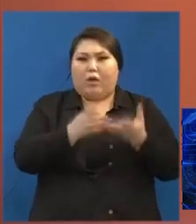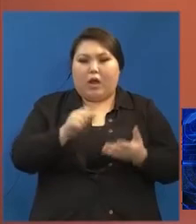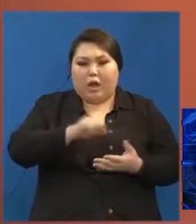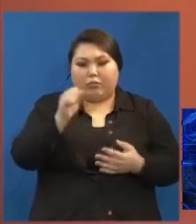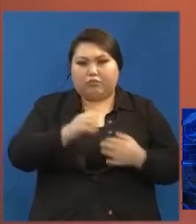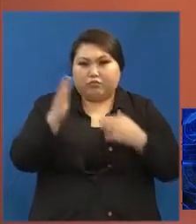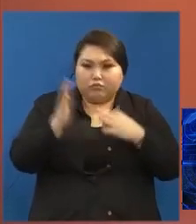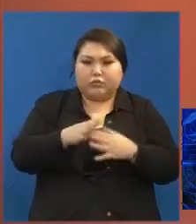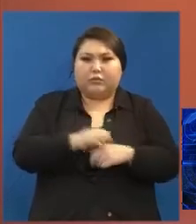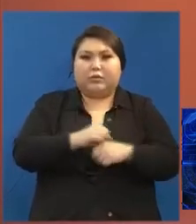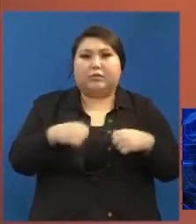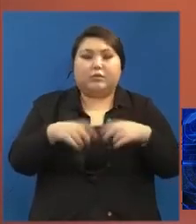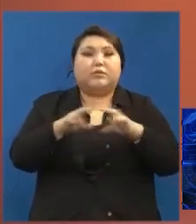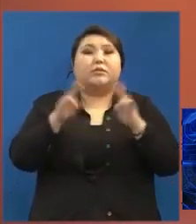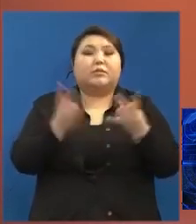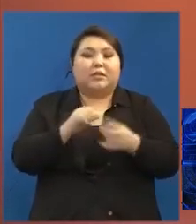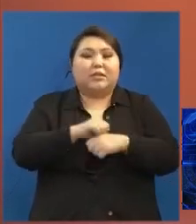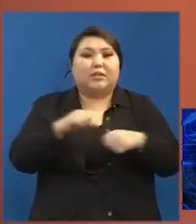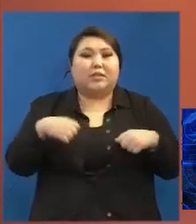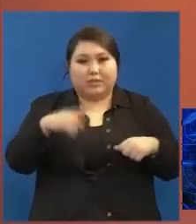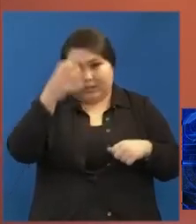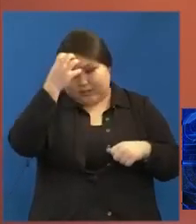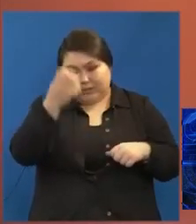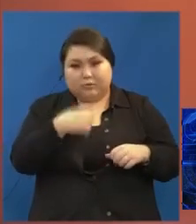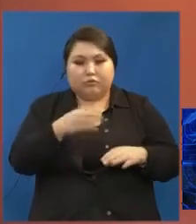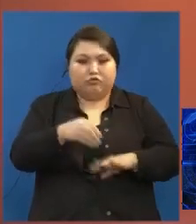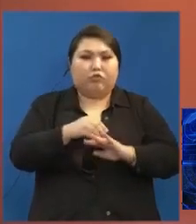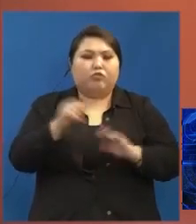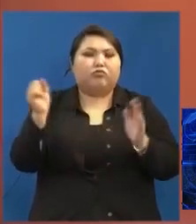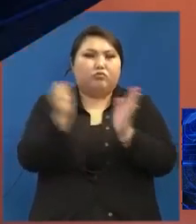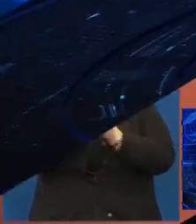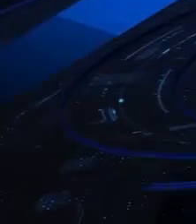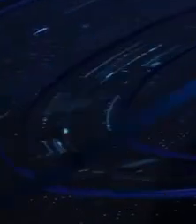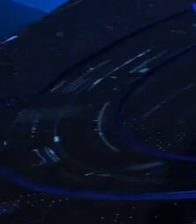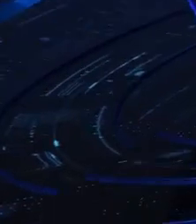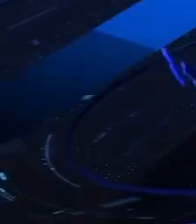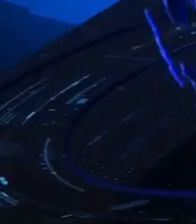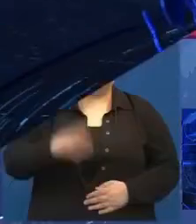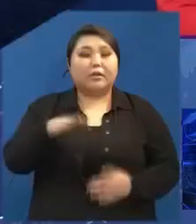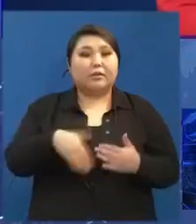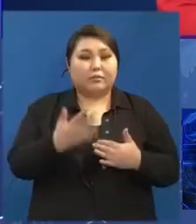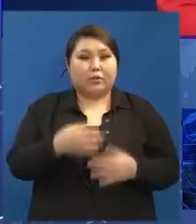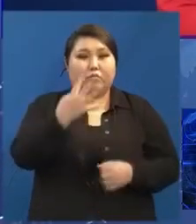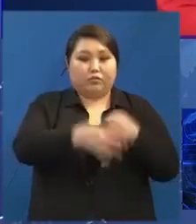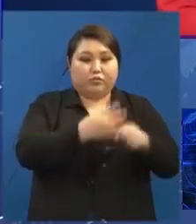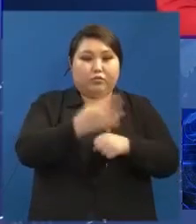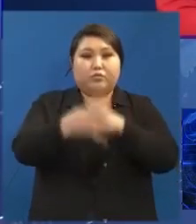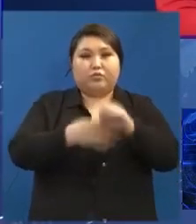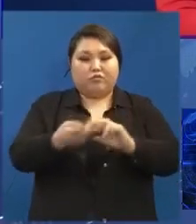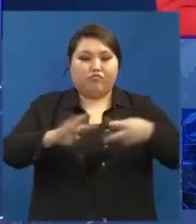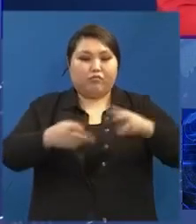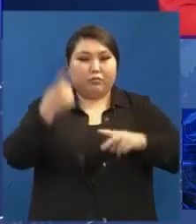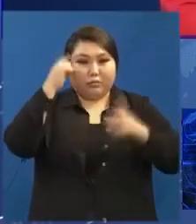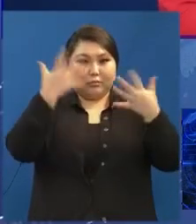зогсож иргэний нийгмийн иргэний засаглал одоо тогтоход чухал юм алхам болж байна гэсэн үг. Тэгэхээр 4-4 жилээр сөүлж